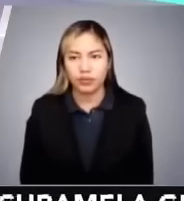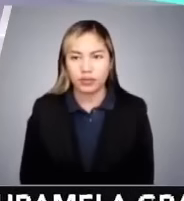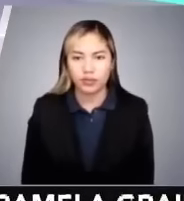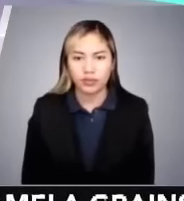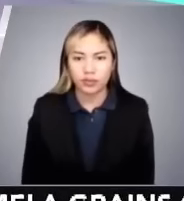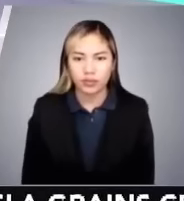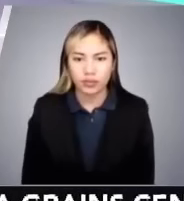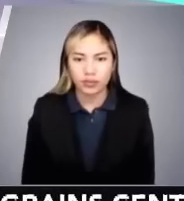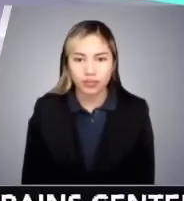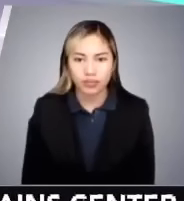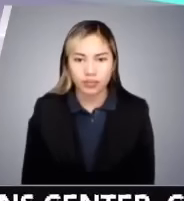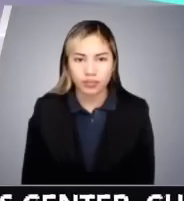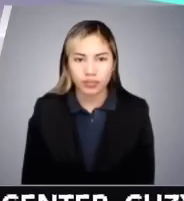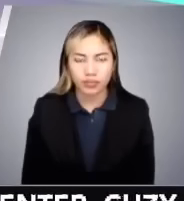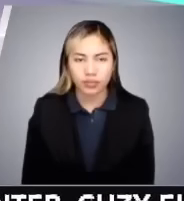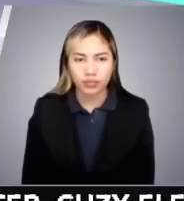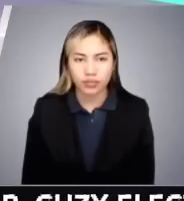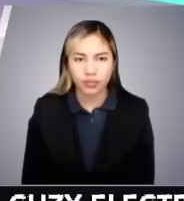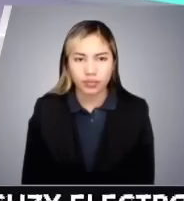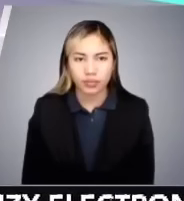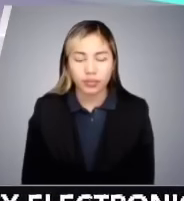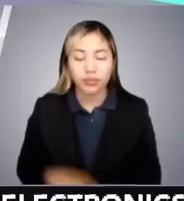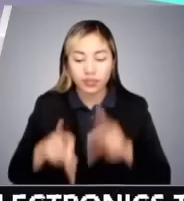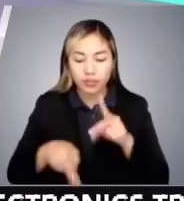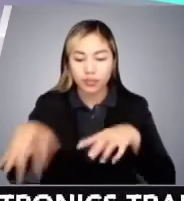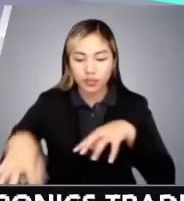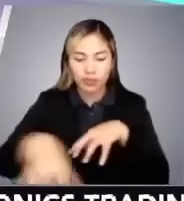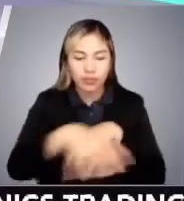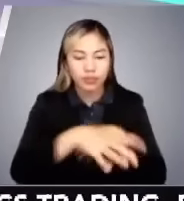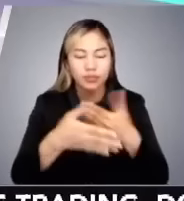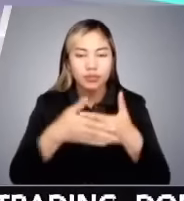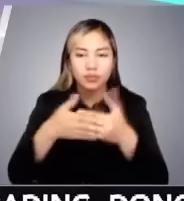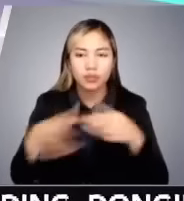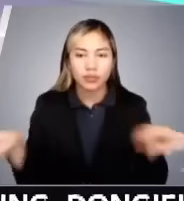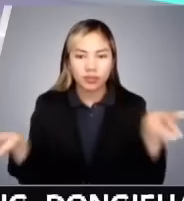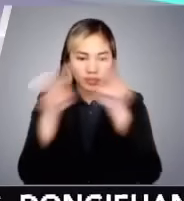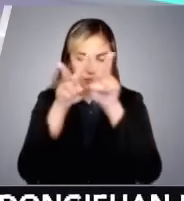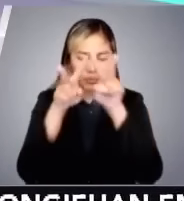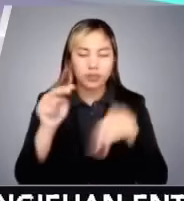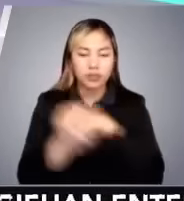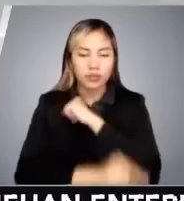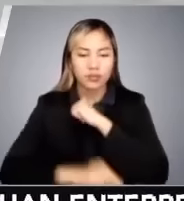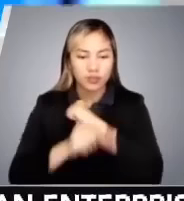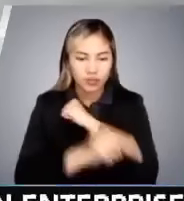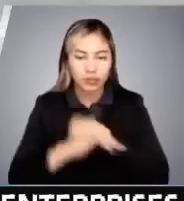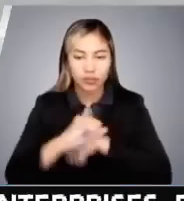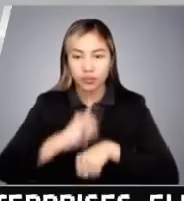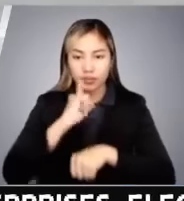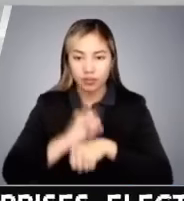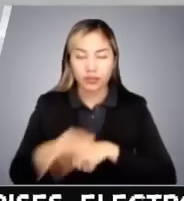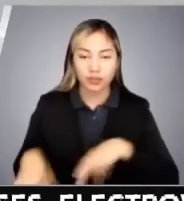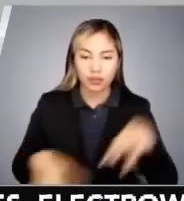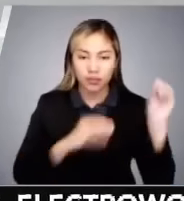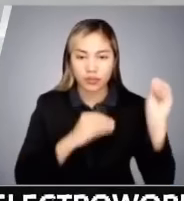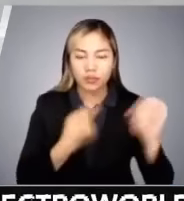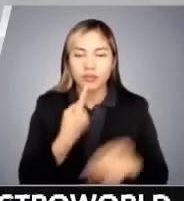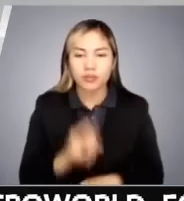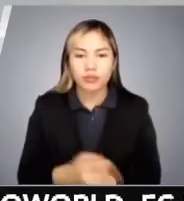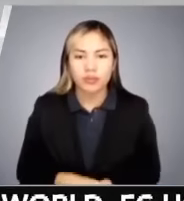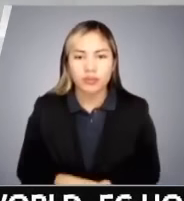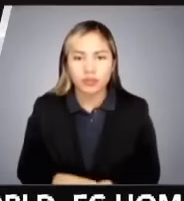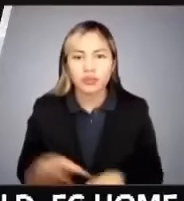Pahirapan ang pagpapalikas sa mga natitirang residente malapit sa Bulkan Canlaon sa Negros Island. Ayon sa lakas nila ng LGU, pinalilikas ang mga residente